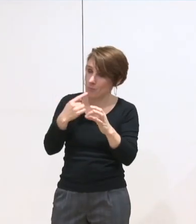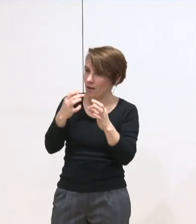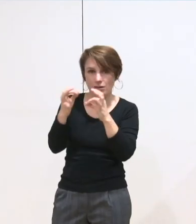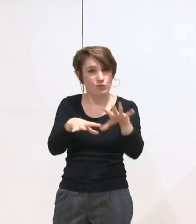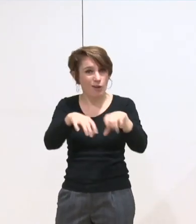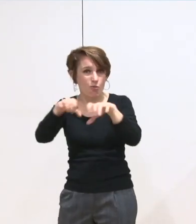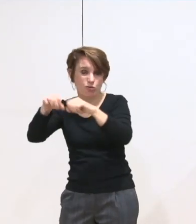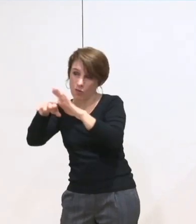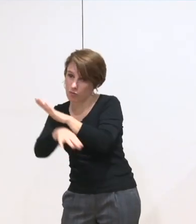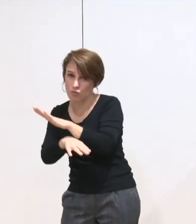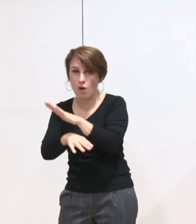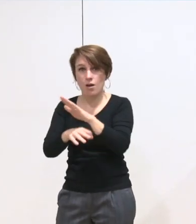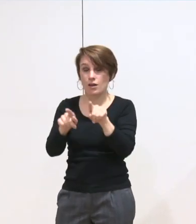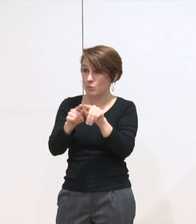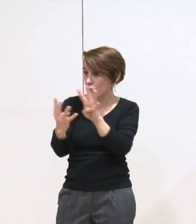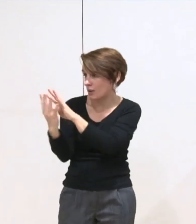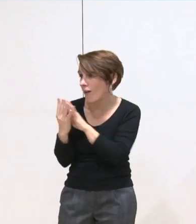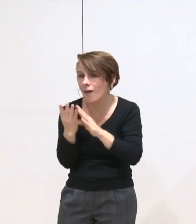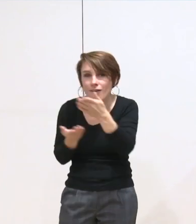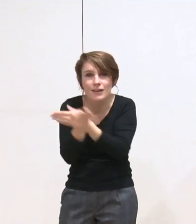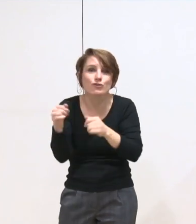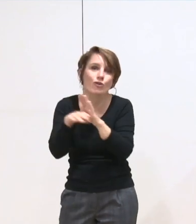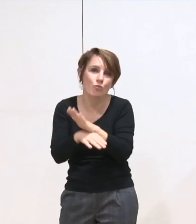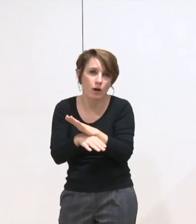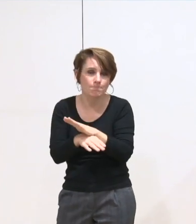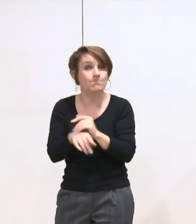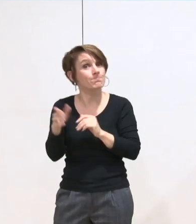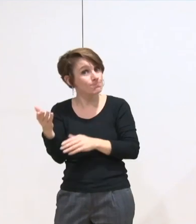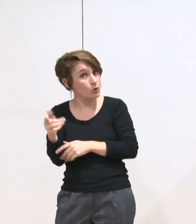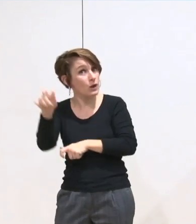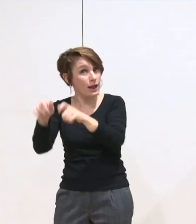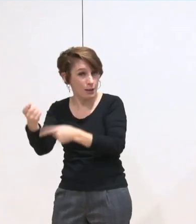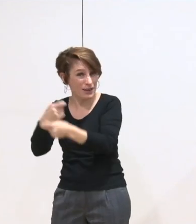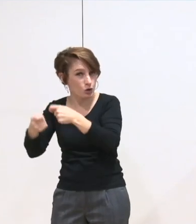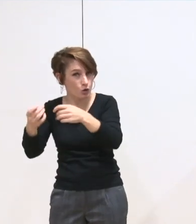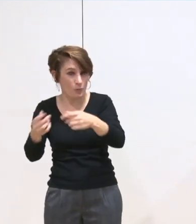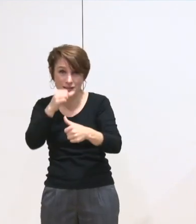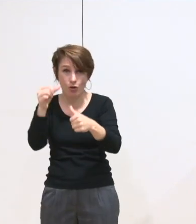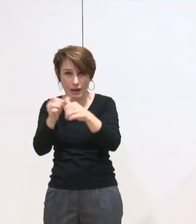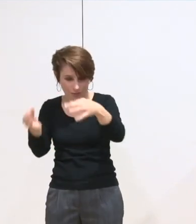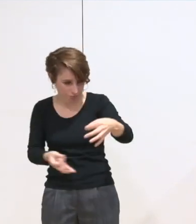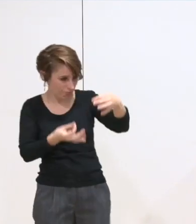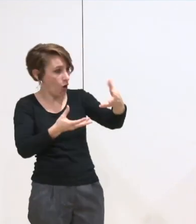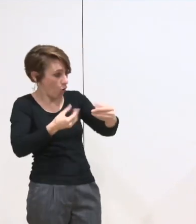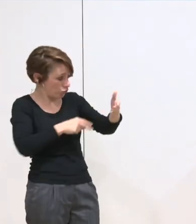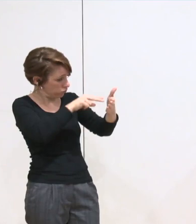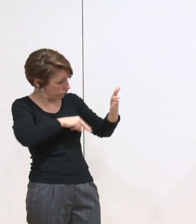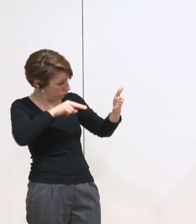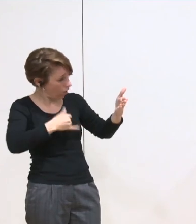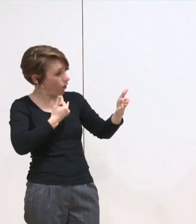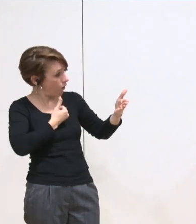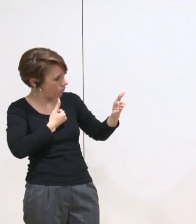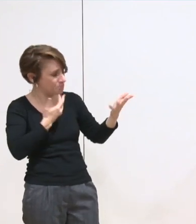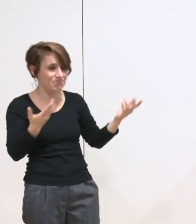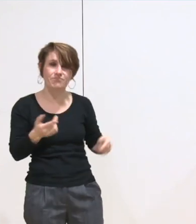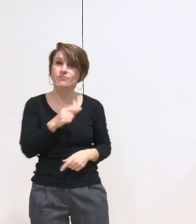aussi moins d'échanges entre les habitants. » Pris dans cet élan, vous vous engagiez à associer les unions des commerçants et